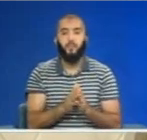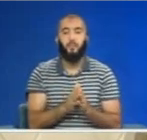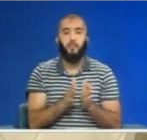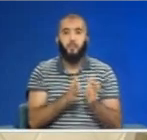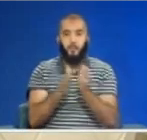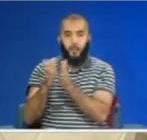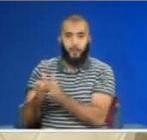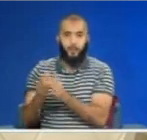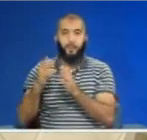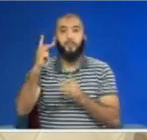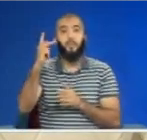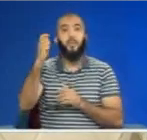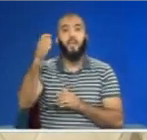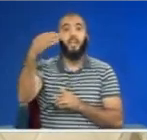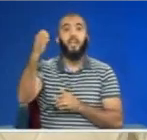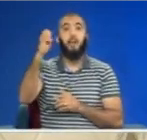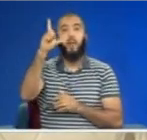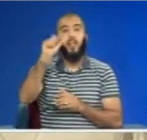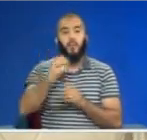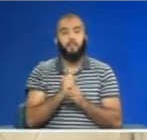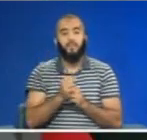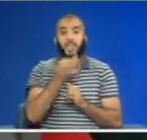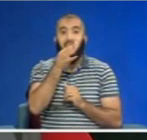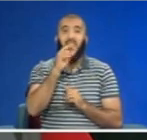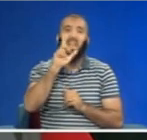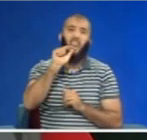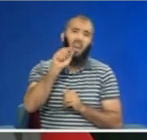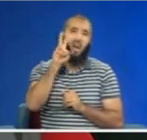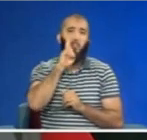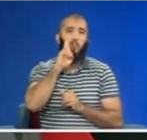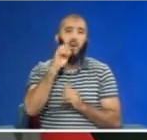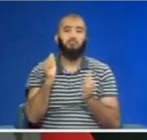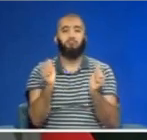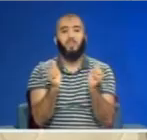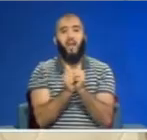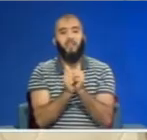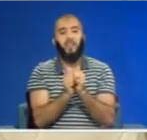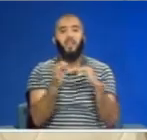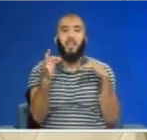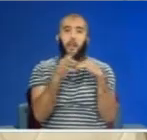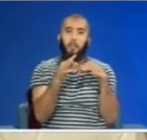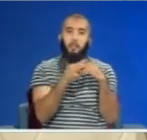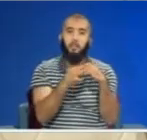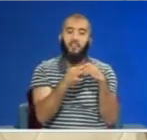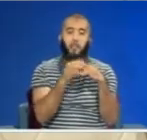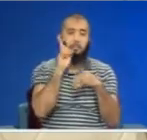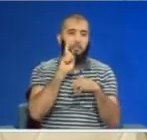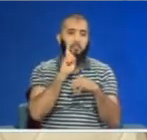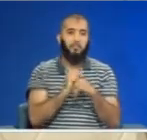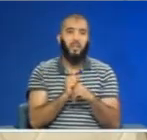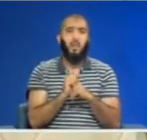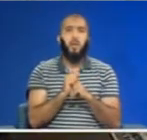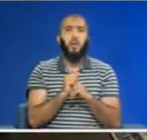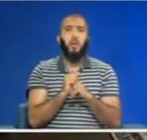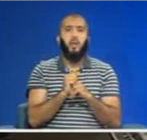طيب كمان بسكرة وقع في إشكال وحرج دكتور مع زوجتي. نعم مع زوجتي. نعم. وهذه اليمين التي أقسم بها على هذا المتاع. والله